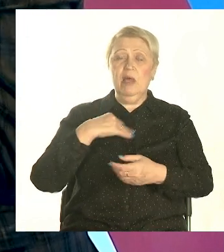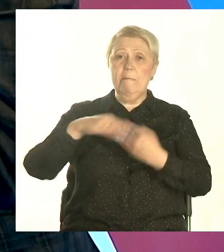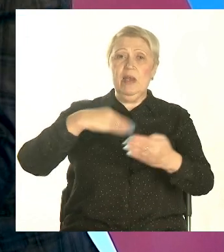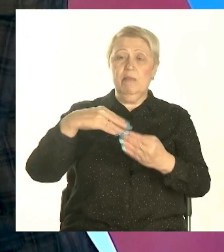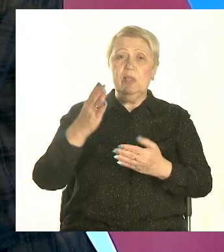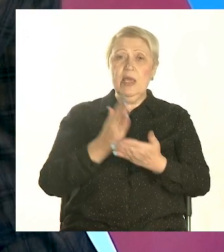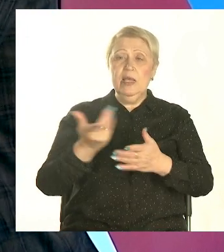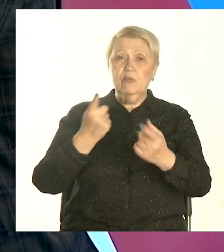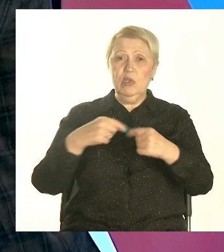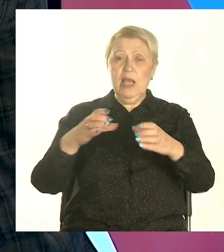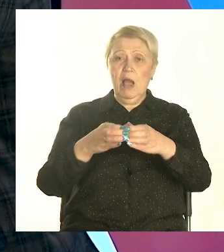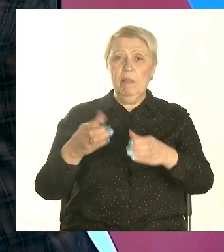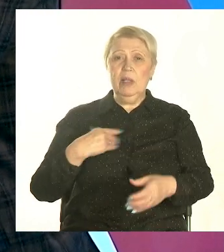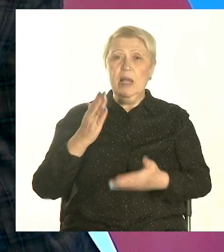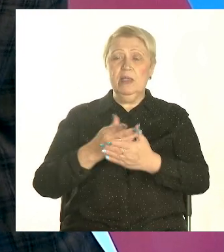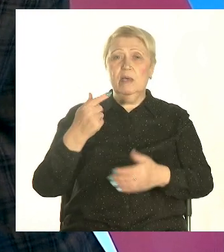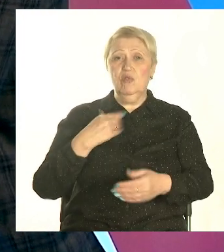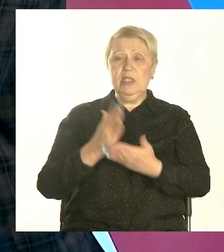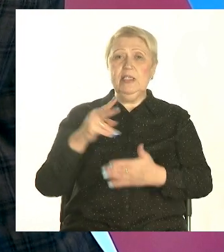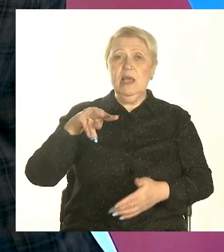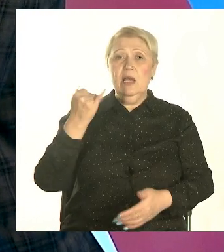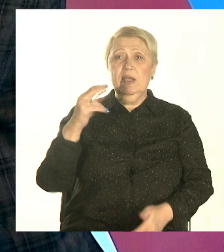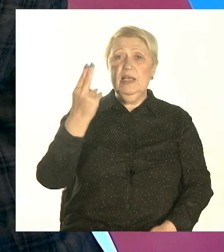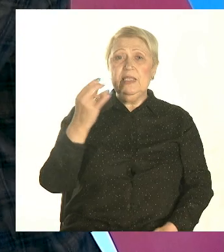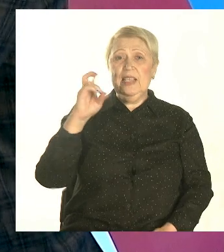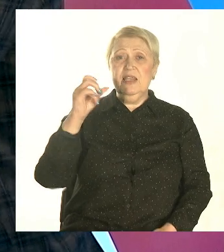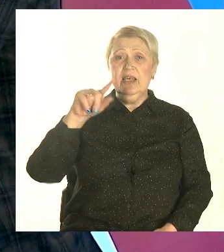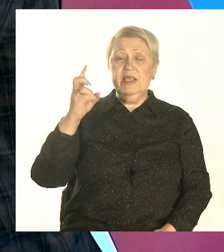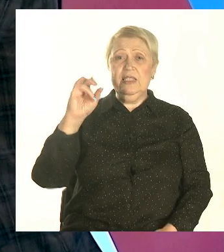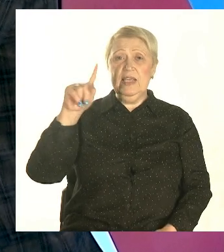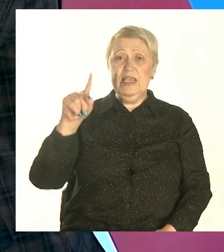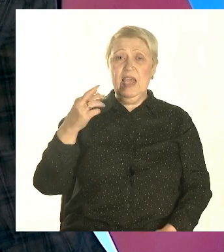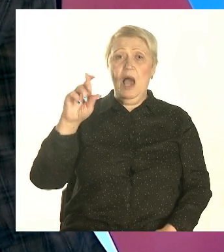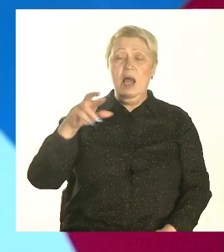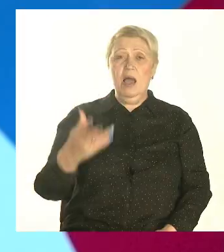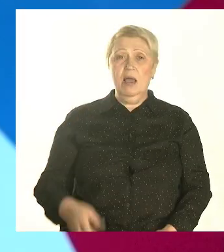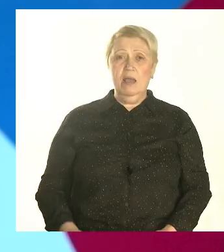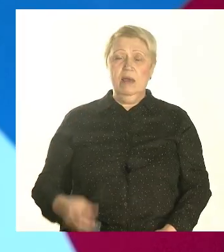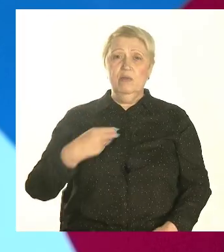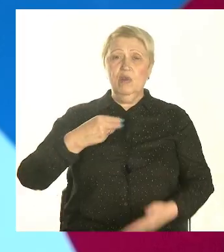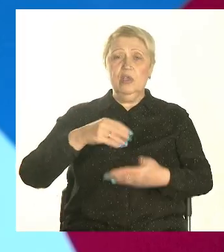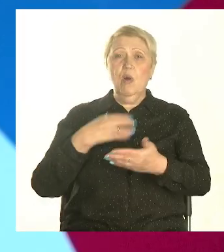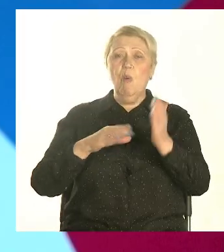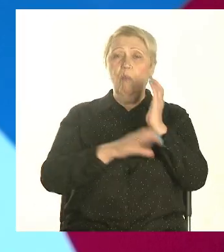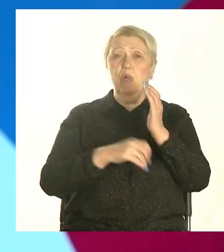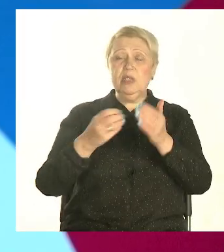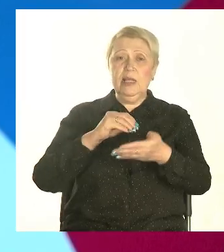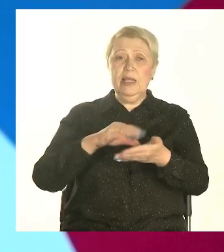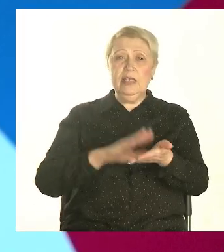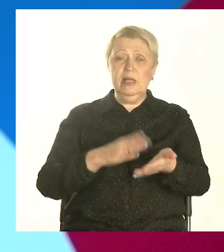есть соответствующие, ну то есть там лицензии, да, то есть все необходимые параметры. После регистрации, то есть сначала